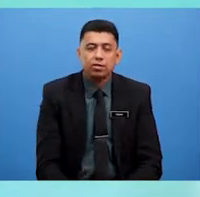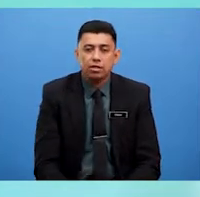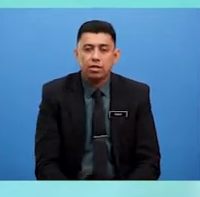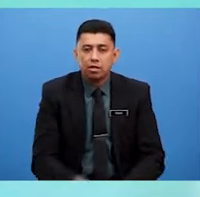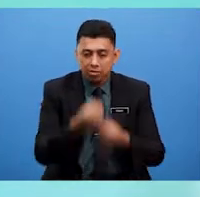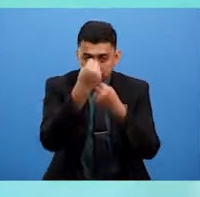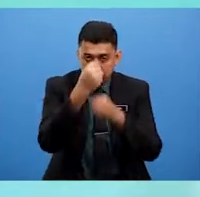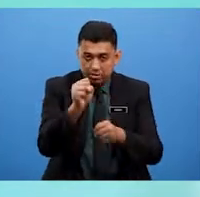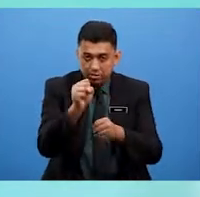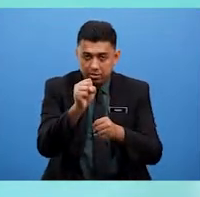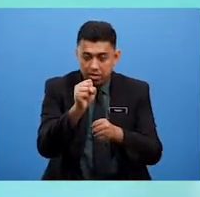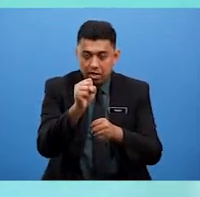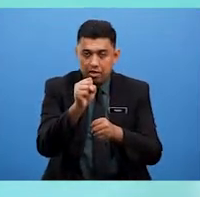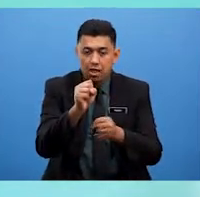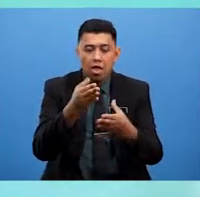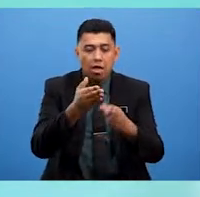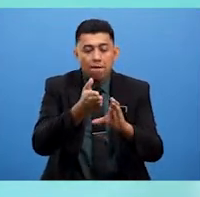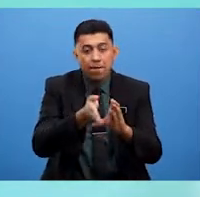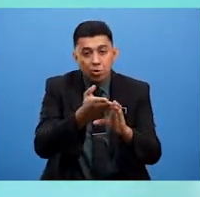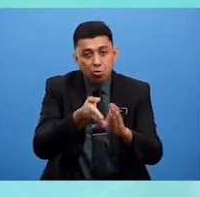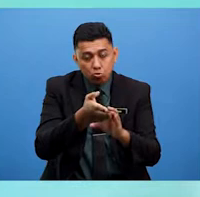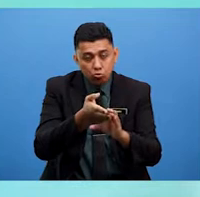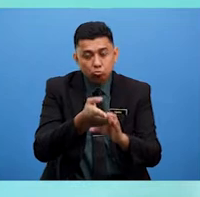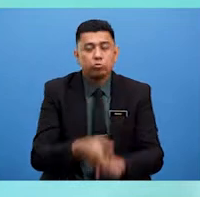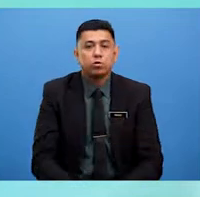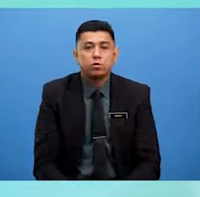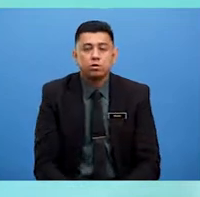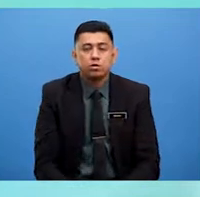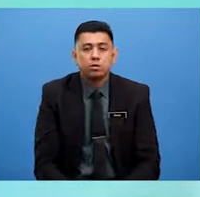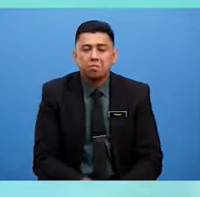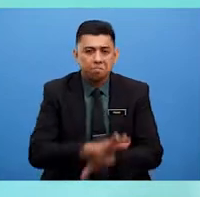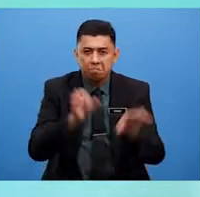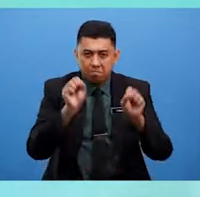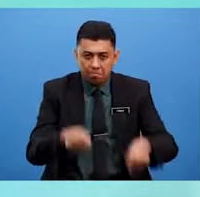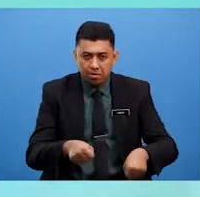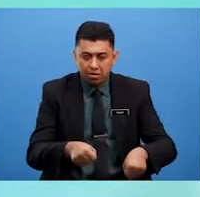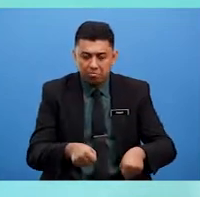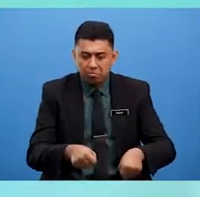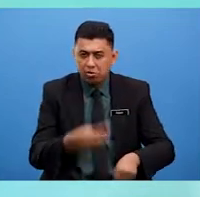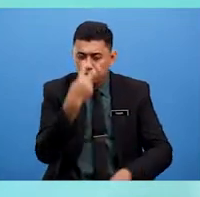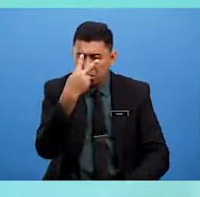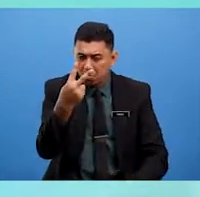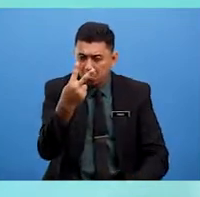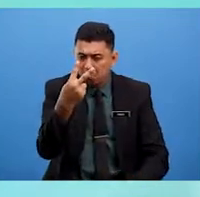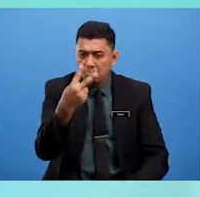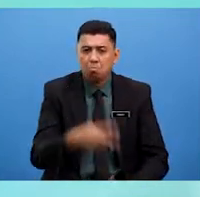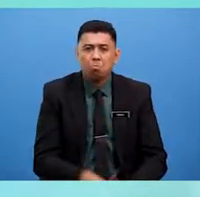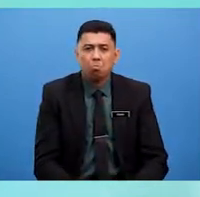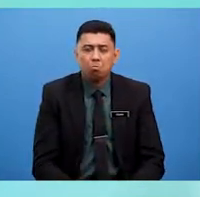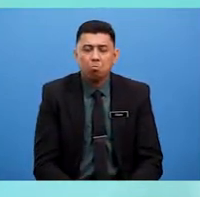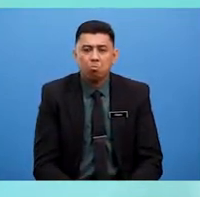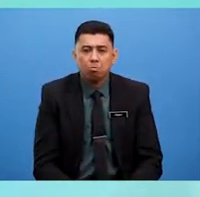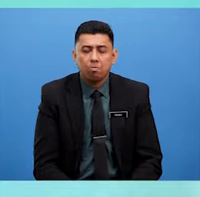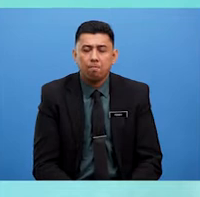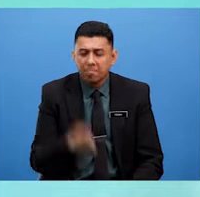ialah persediaan psikologikal. Persediaan psikologikal tidak boleh dipandang remeh. Ia juga